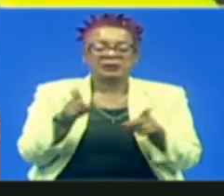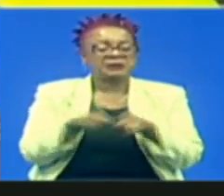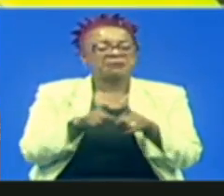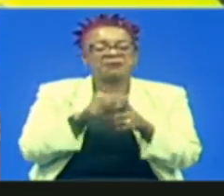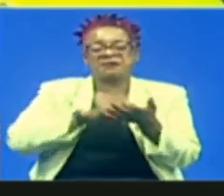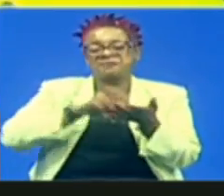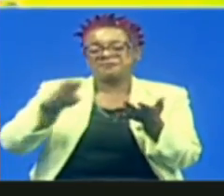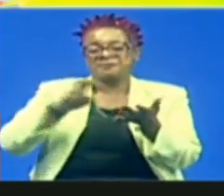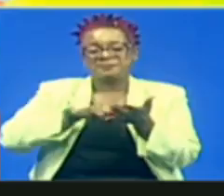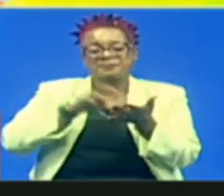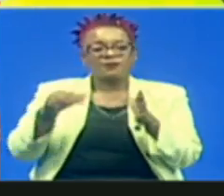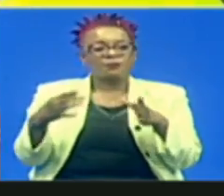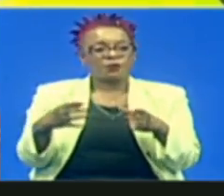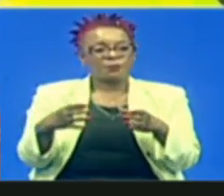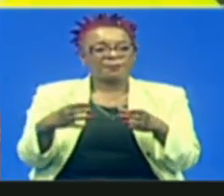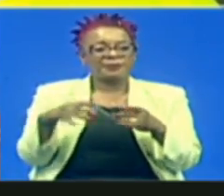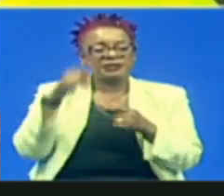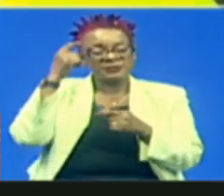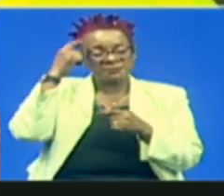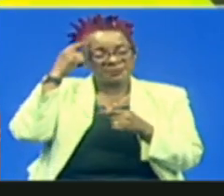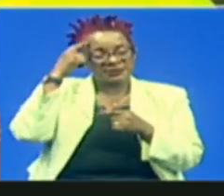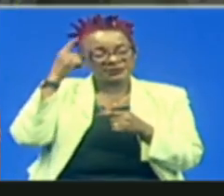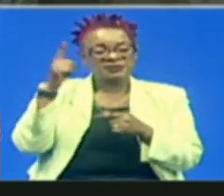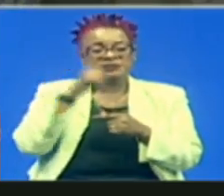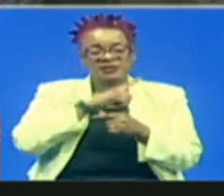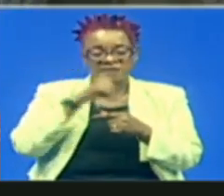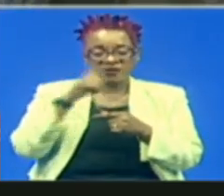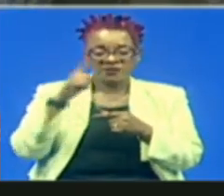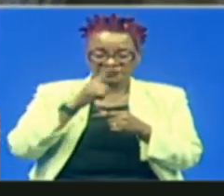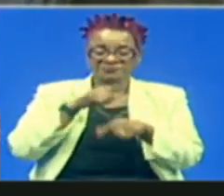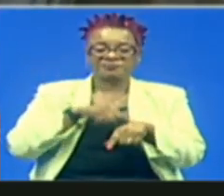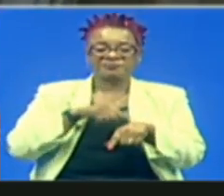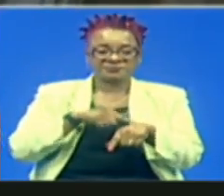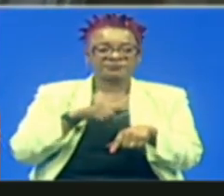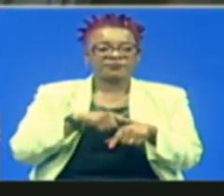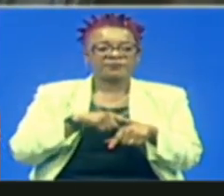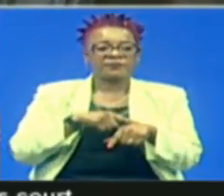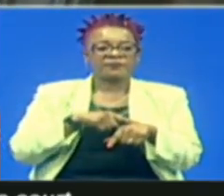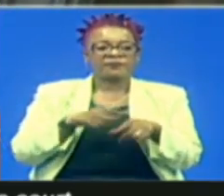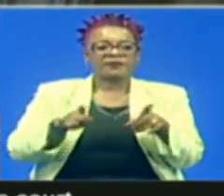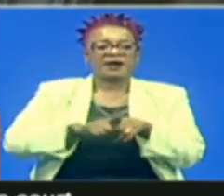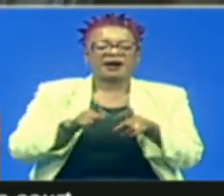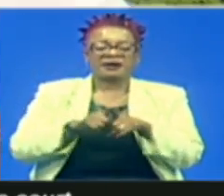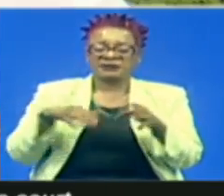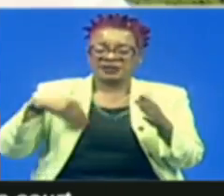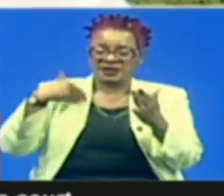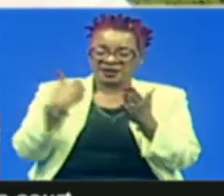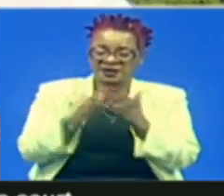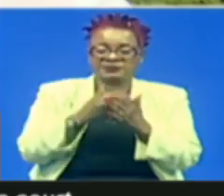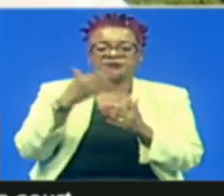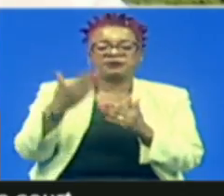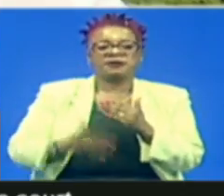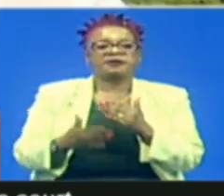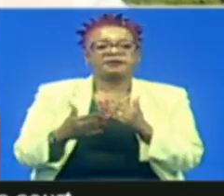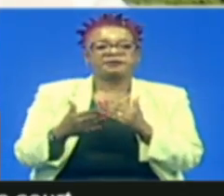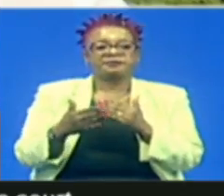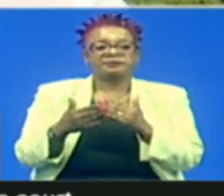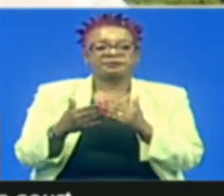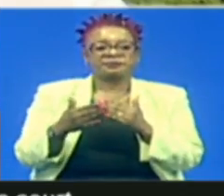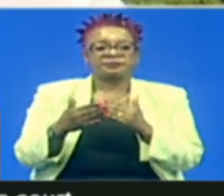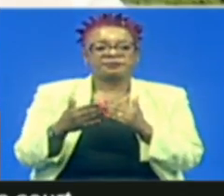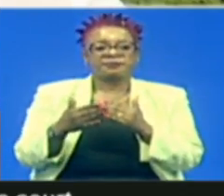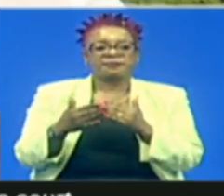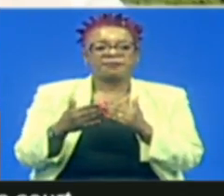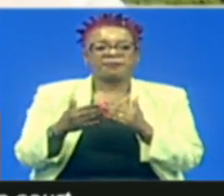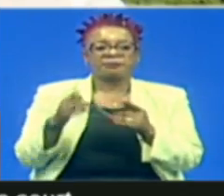He remembers the tough shift they had to work through, more so at the tail end of the project. Maukweli, hata